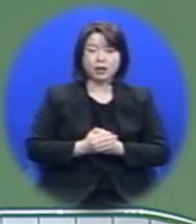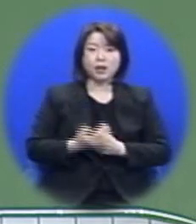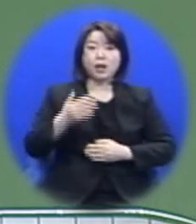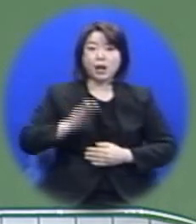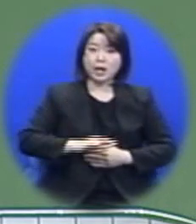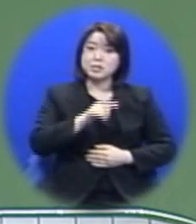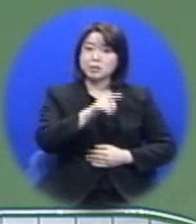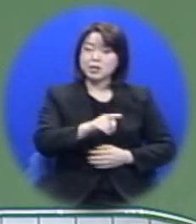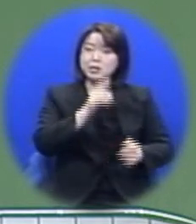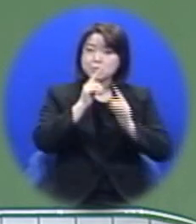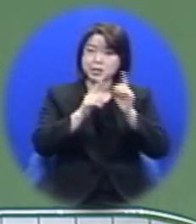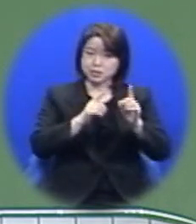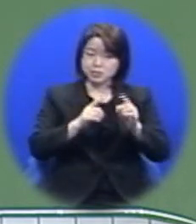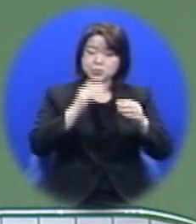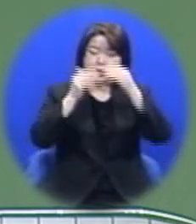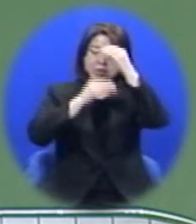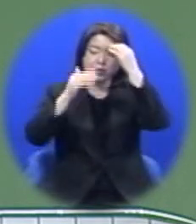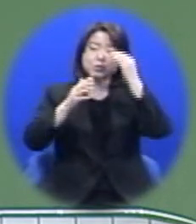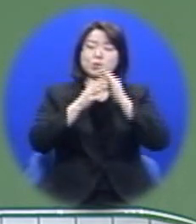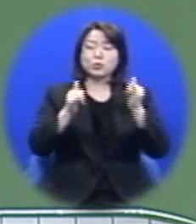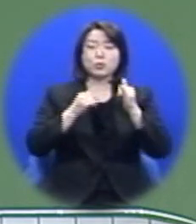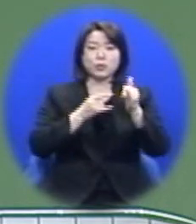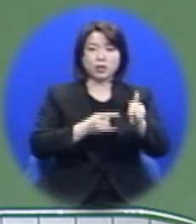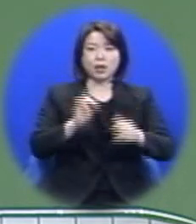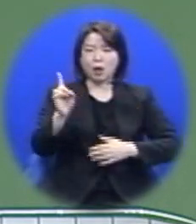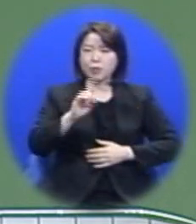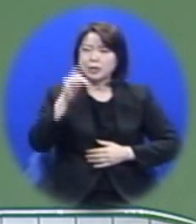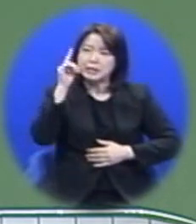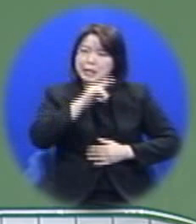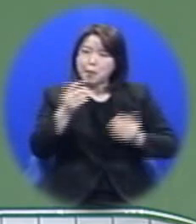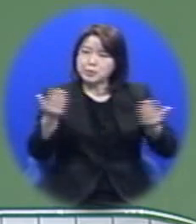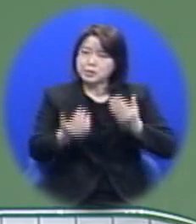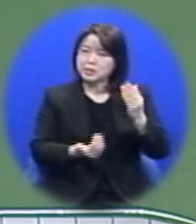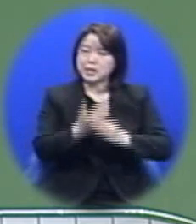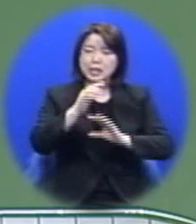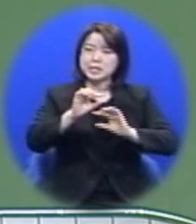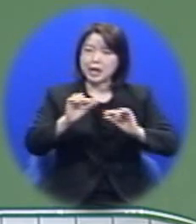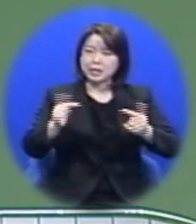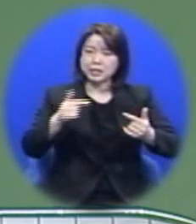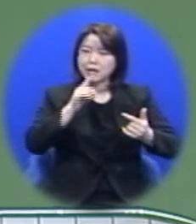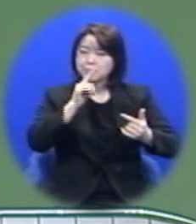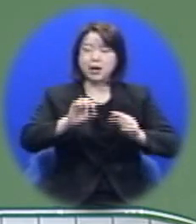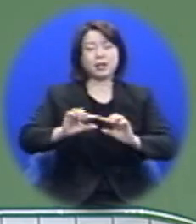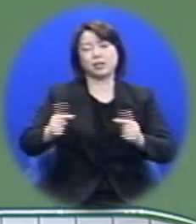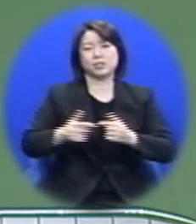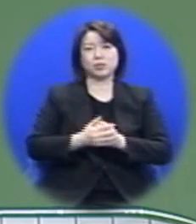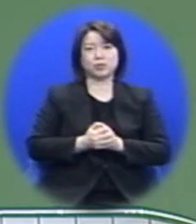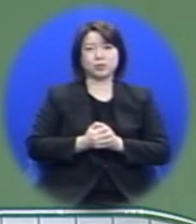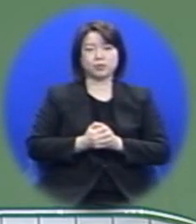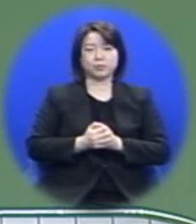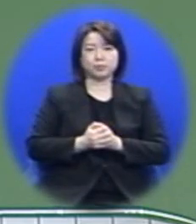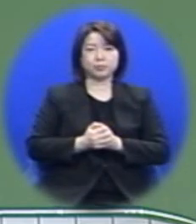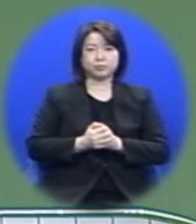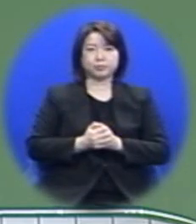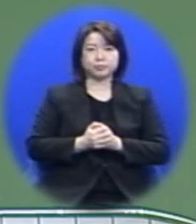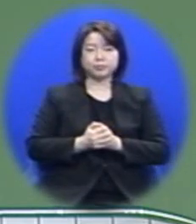말씀은 성도들에게 어떤 나쁜 일도 일어나지 않는다는 말씀은 아닙니다.